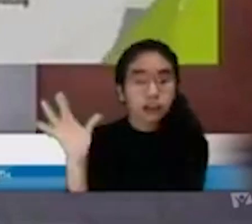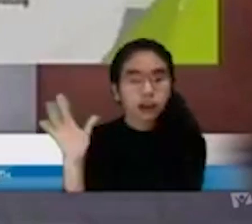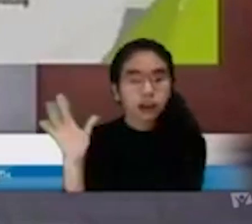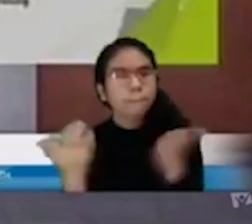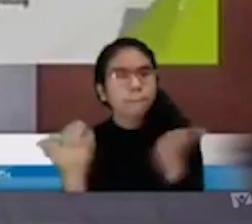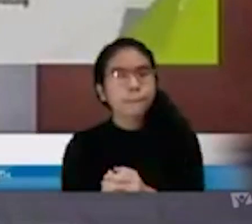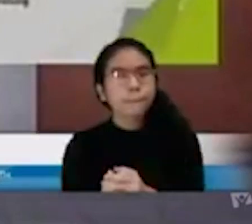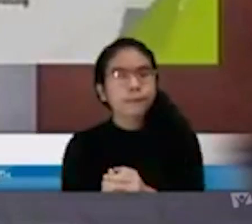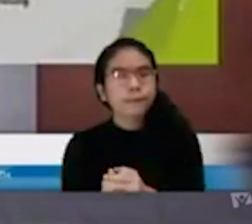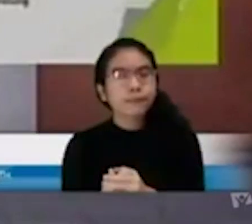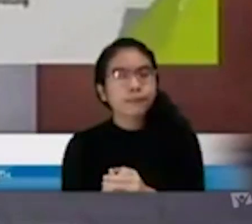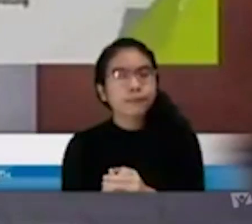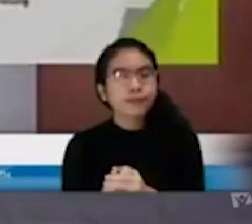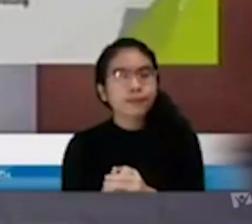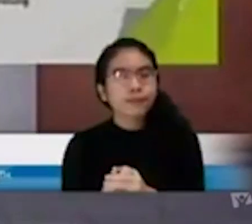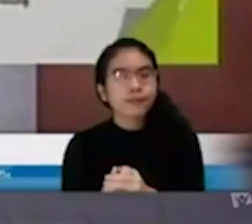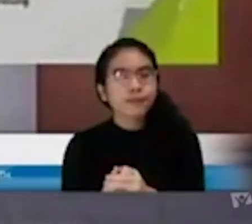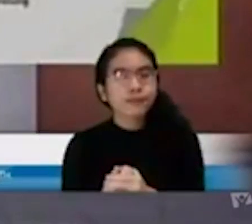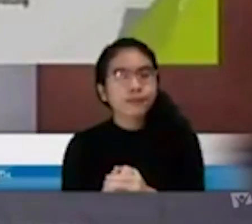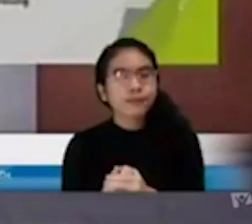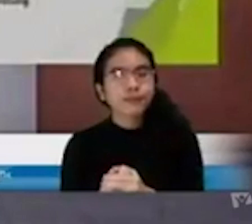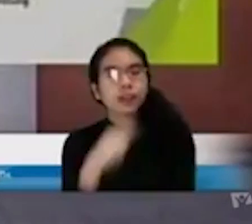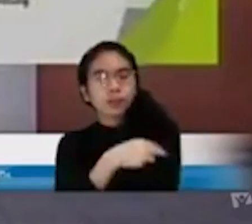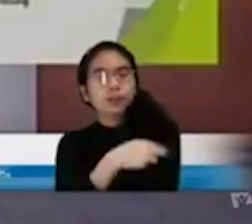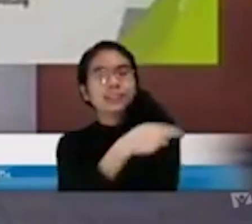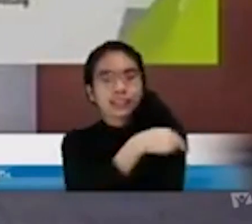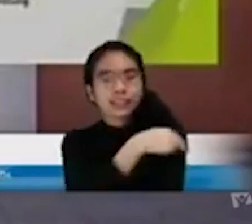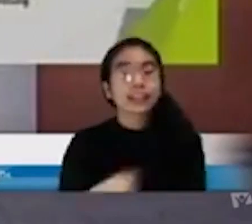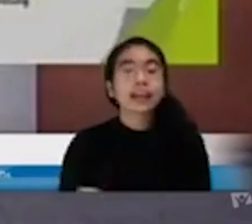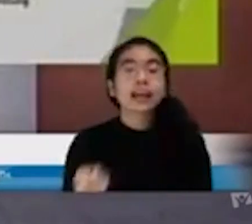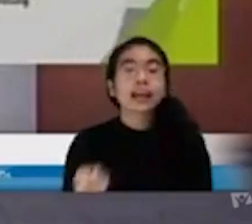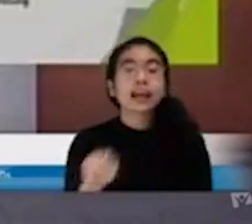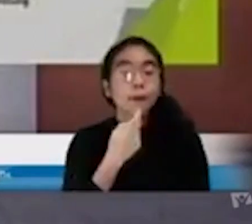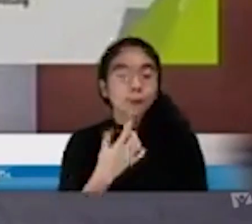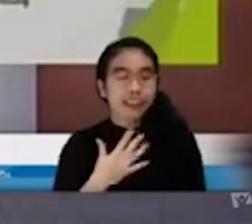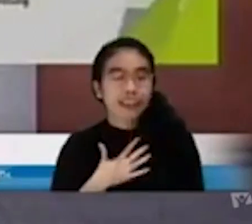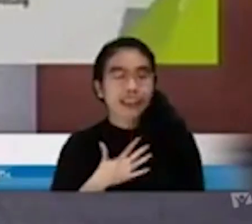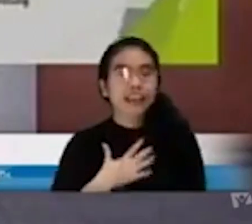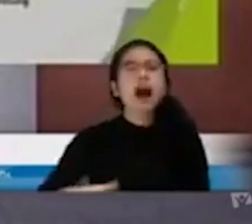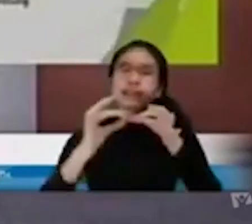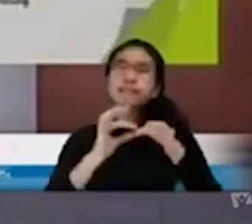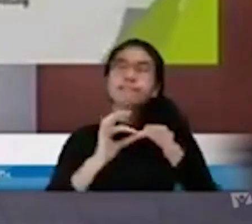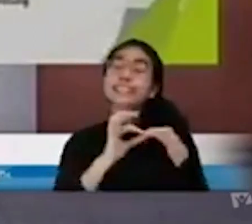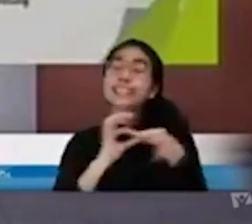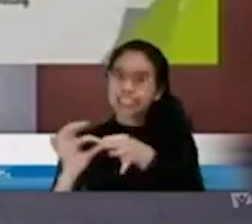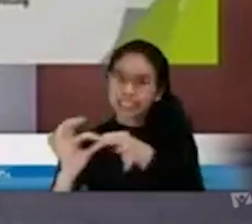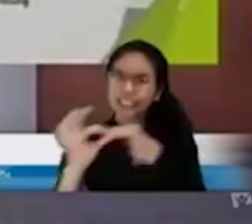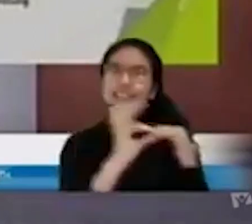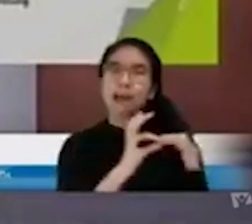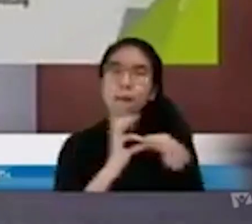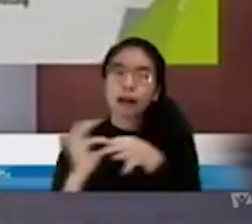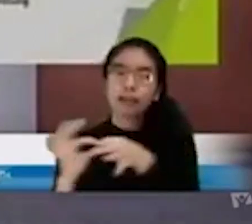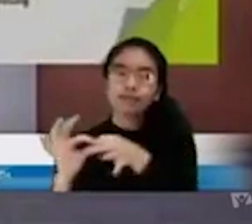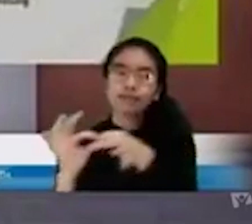yang memiliki teamwork, bersatu. Sama seperti tim